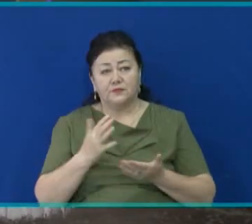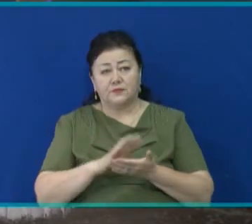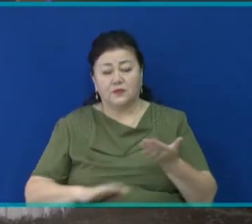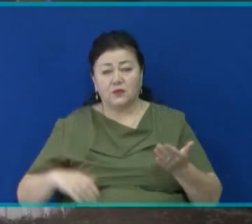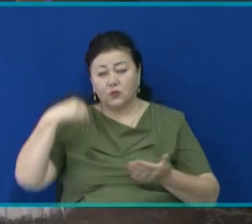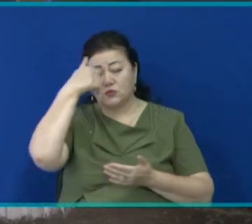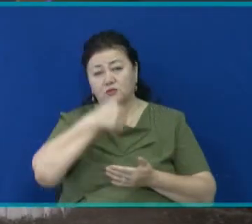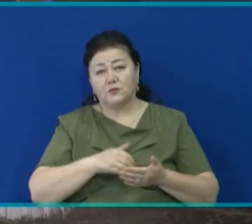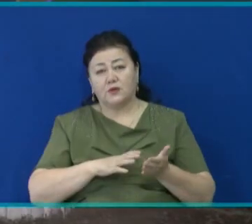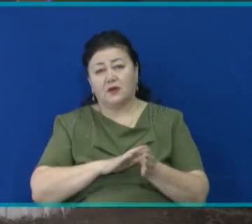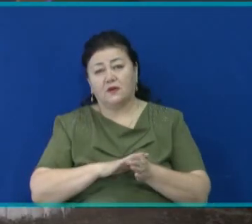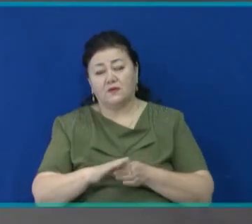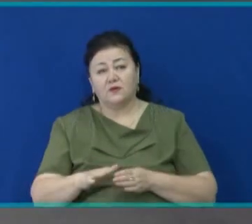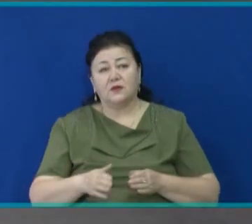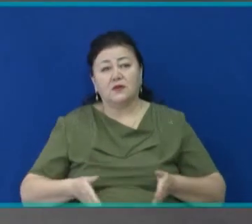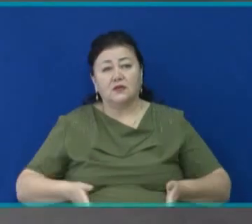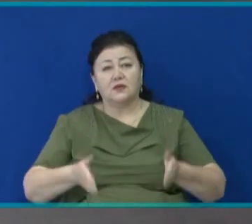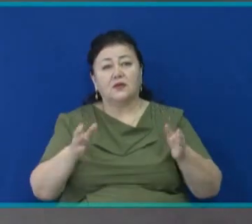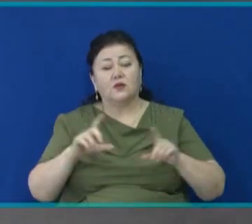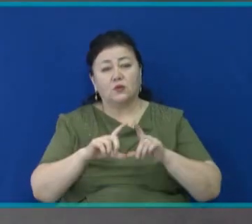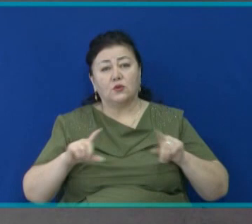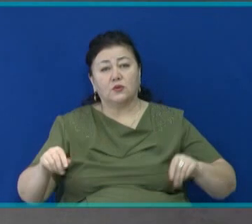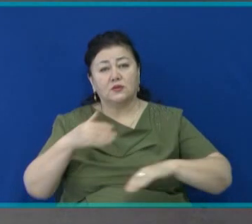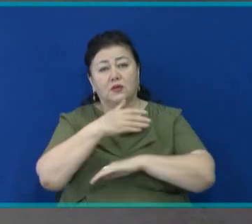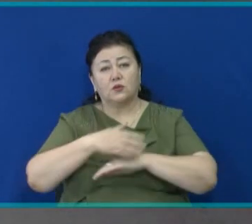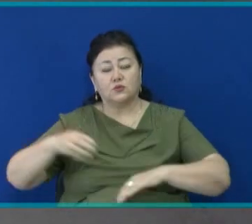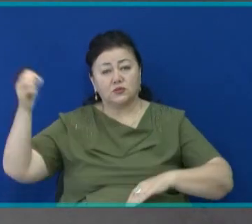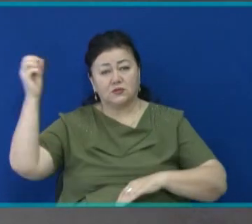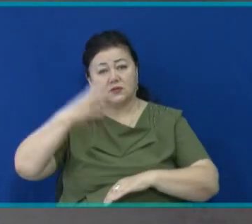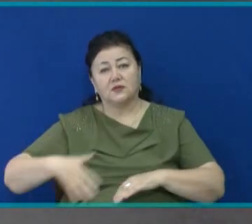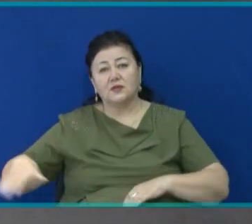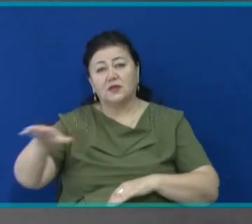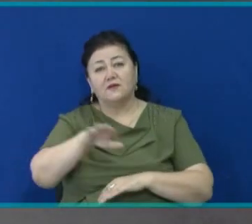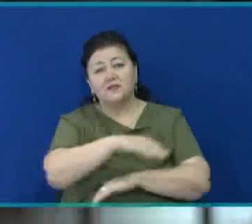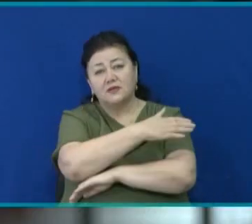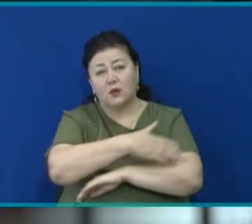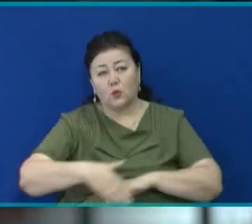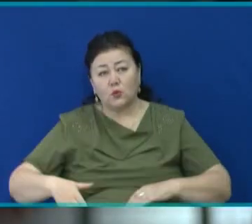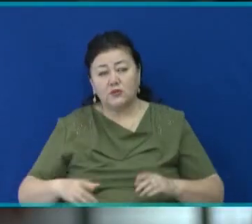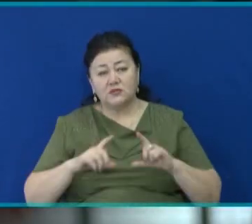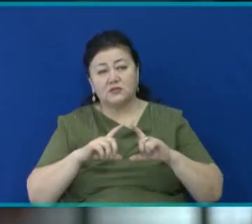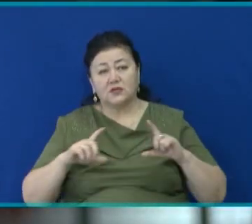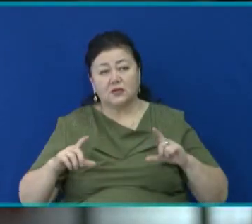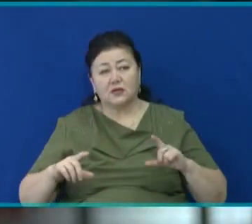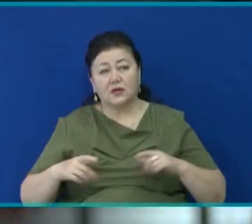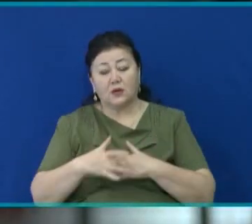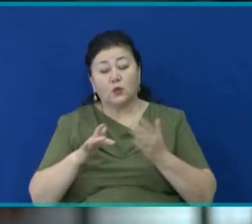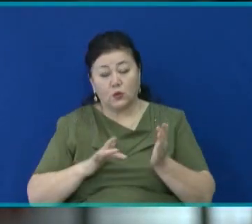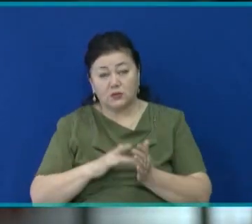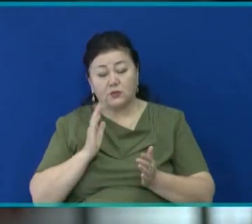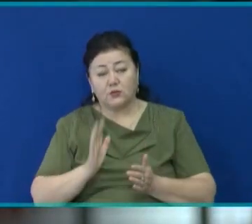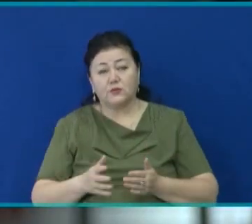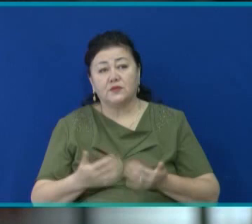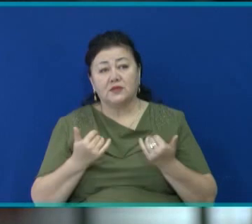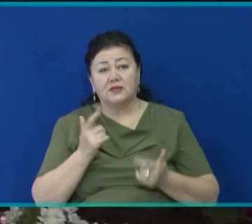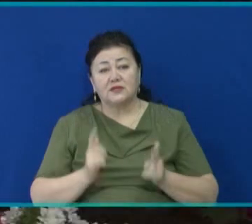в рамках реализации программы «Дорога в школу» наружное освещение подключат на всех улицах города, которые ведут к образовательным учреждениям. В